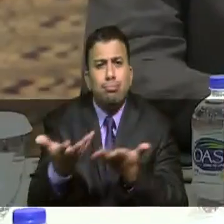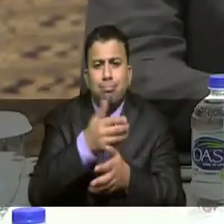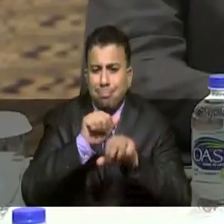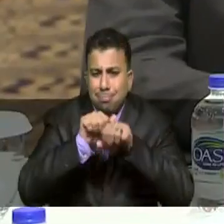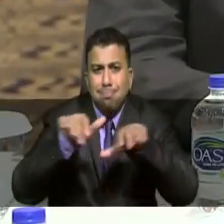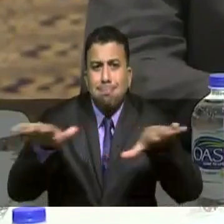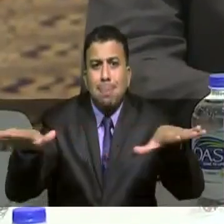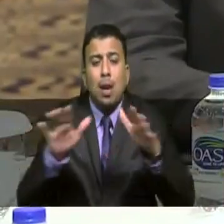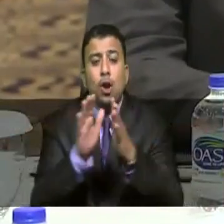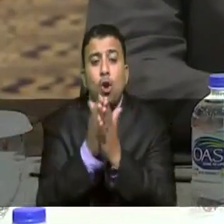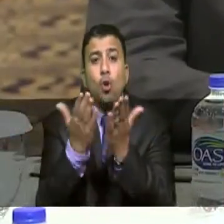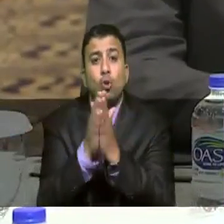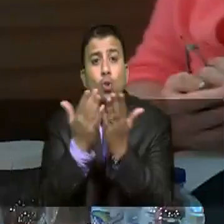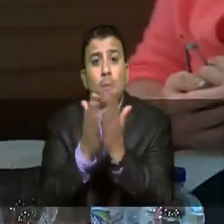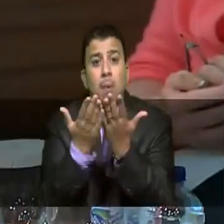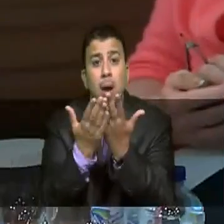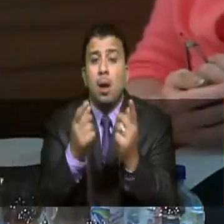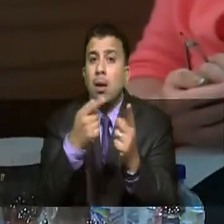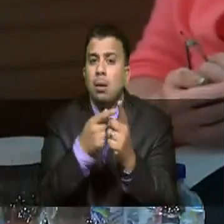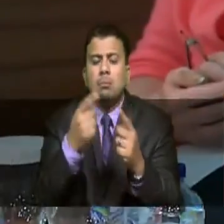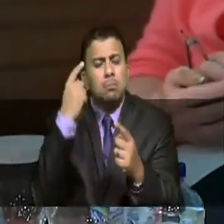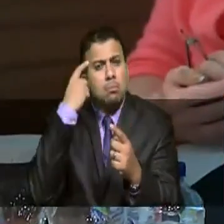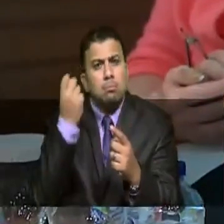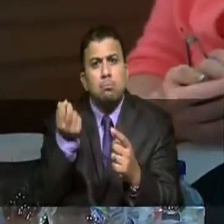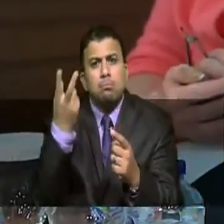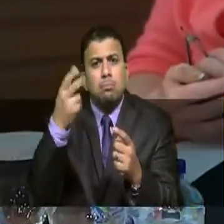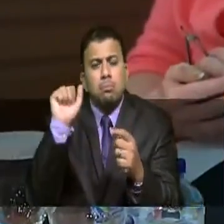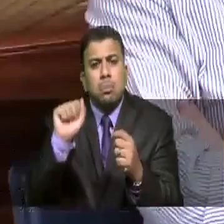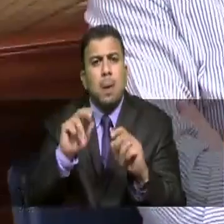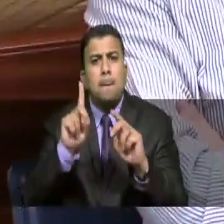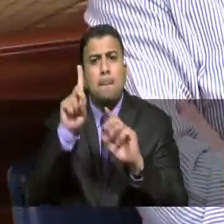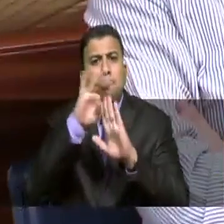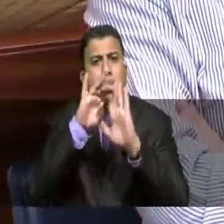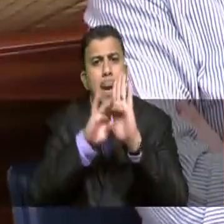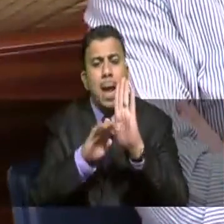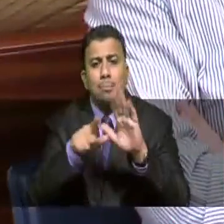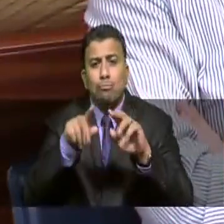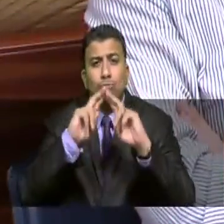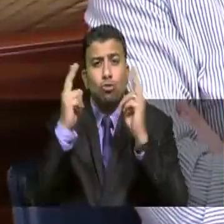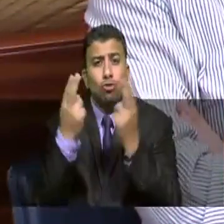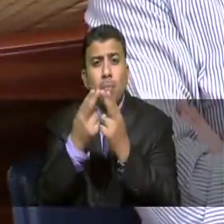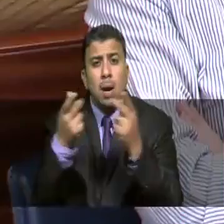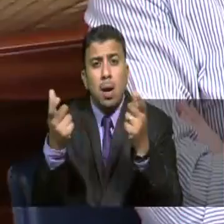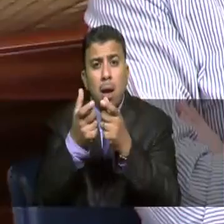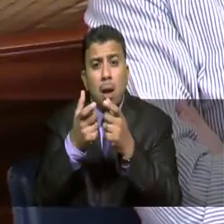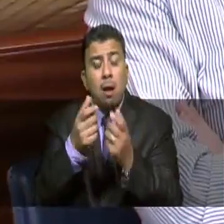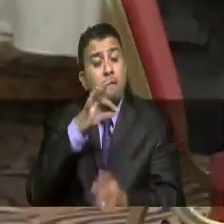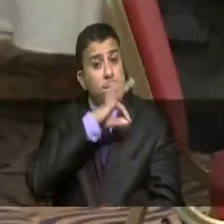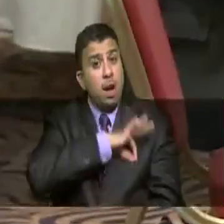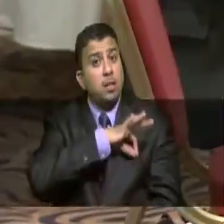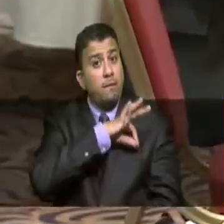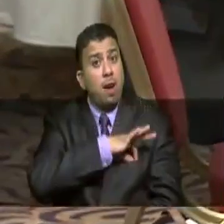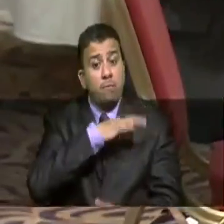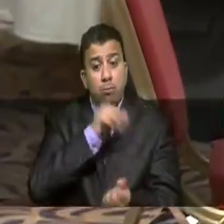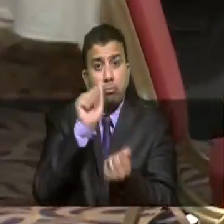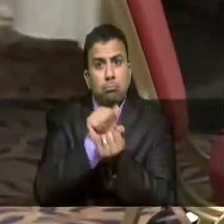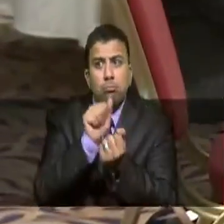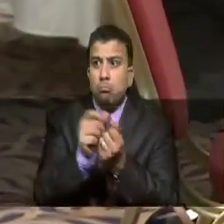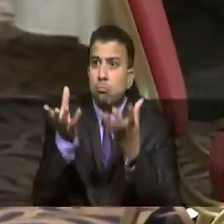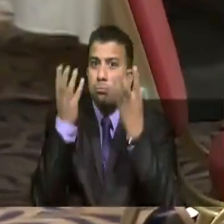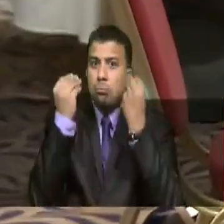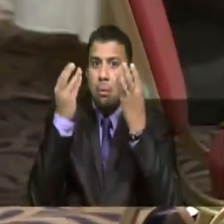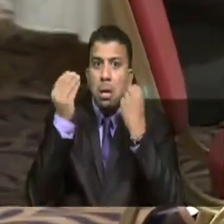للكتب وغيرها جوانب طرحت في جلسات البرنامج الذي يعد مكسبا للناشرين